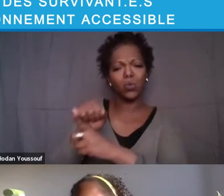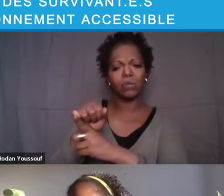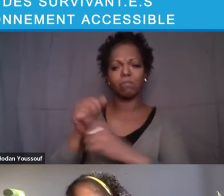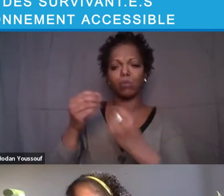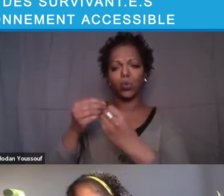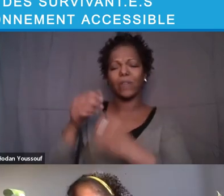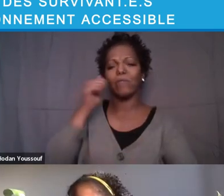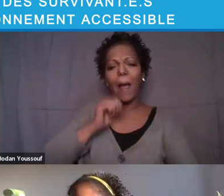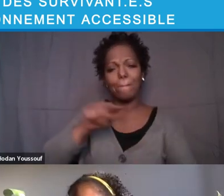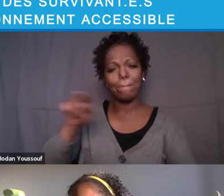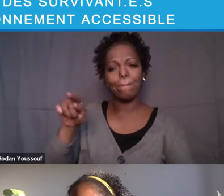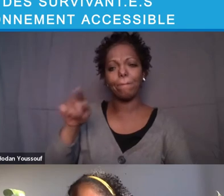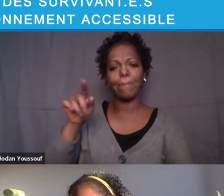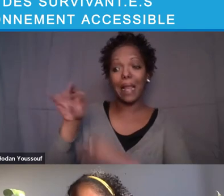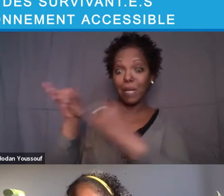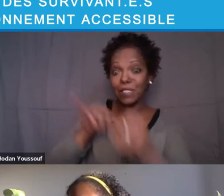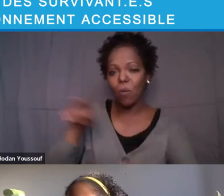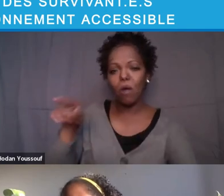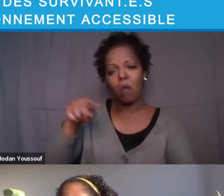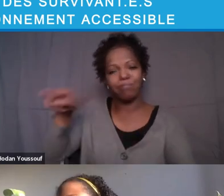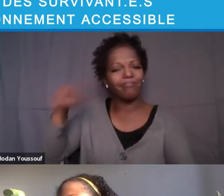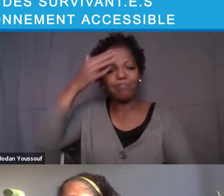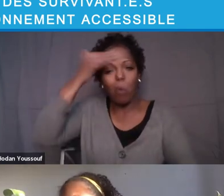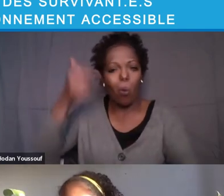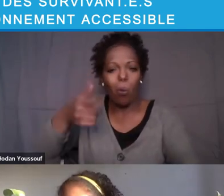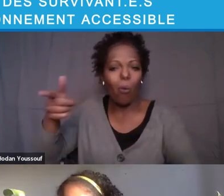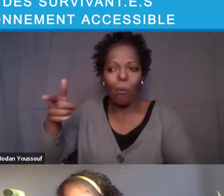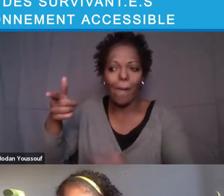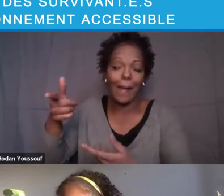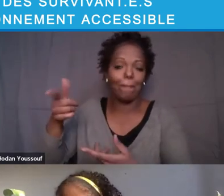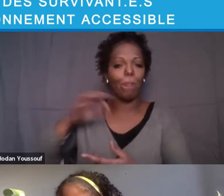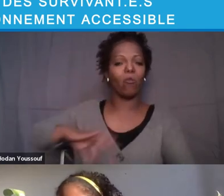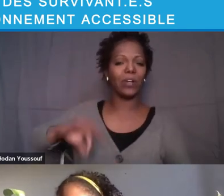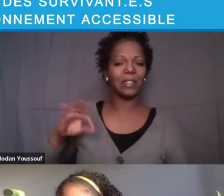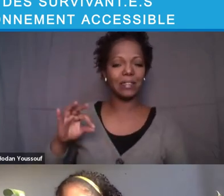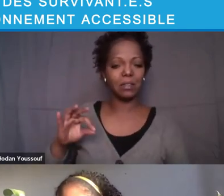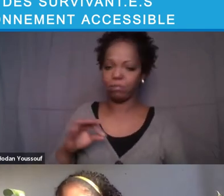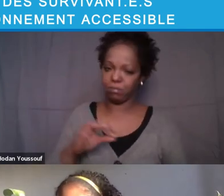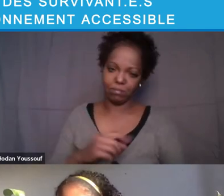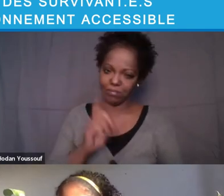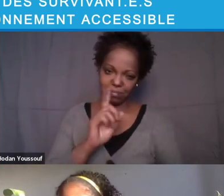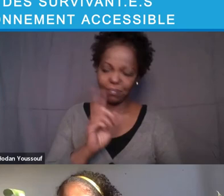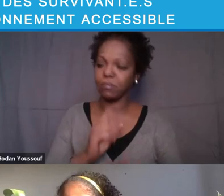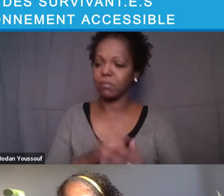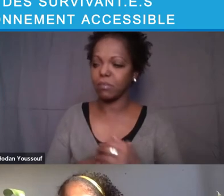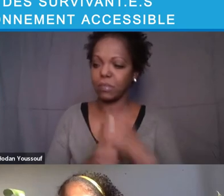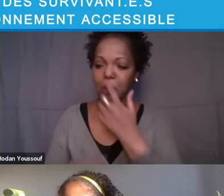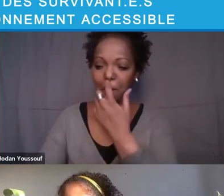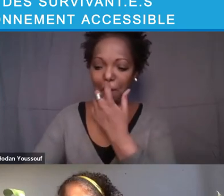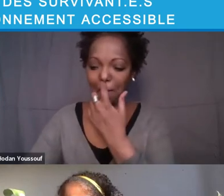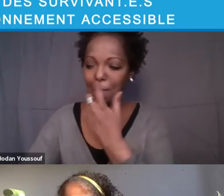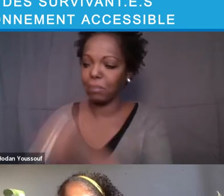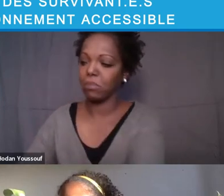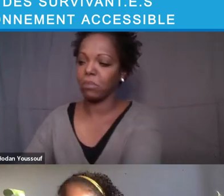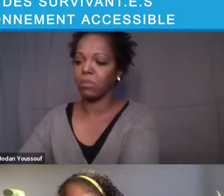C'est sûr qu'il y a des organismes qui peuvent leur venir en aide, mais ces femmes-là ont subi tellement avant